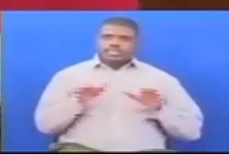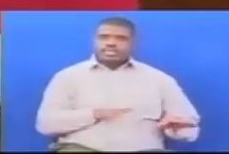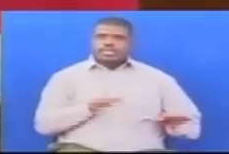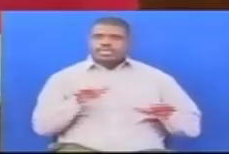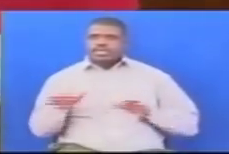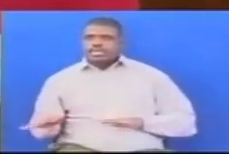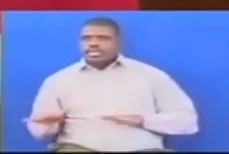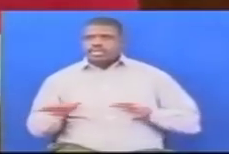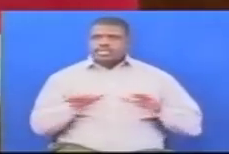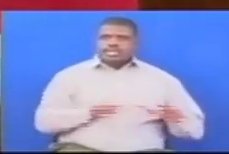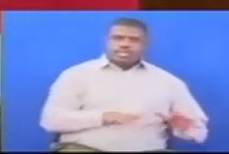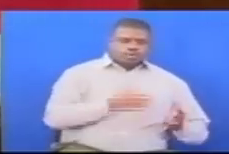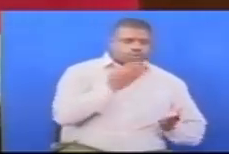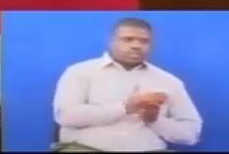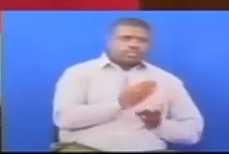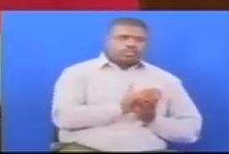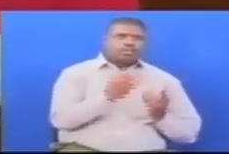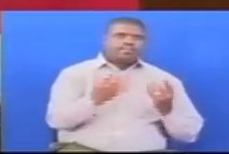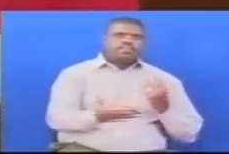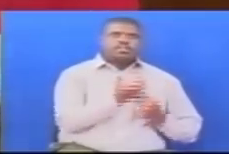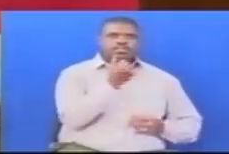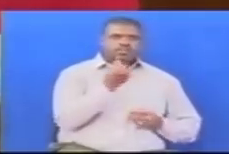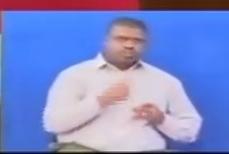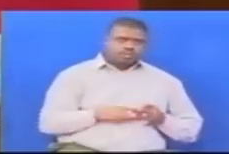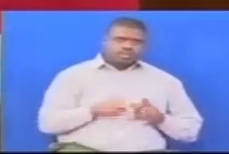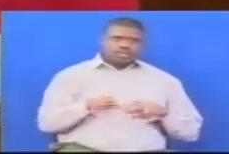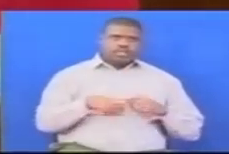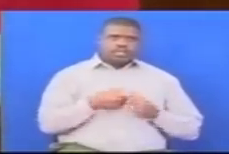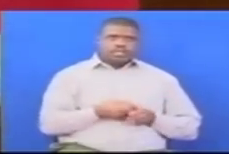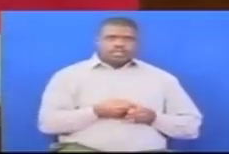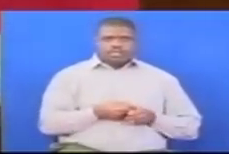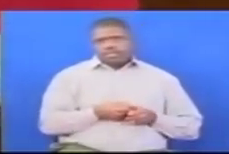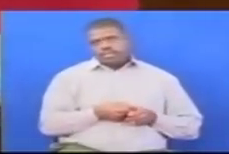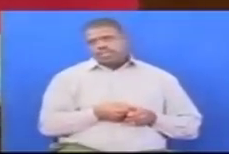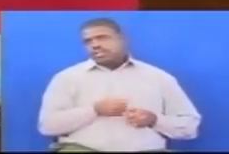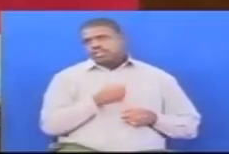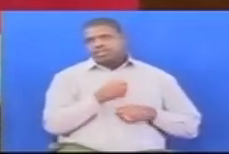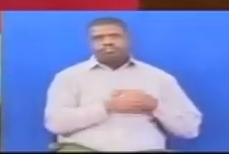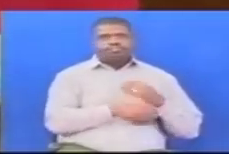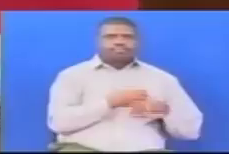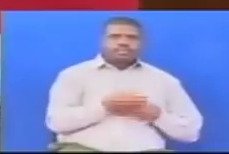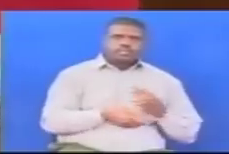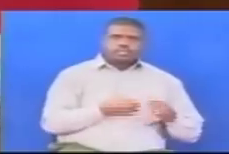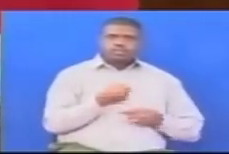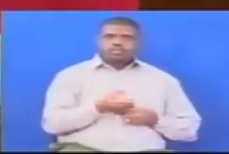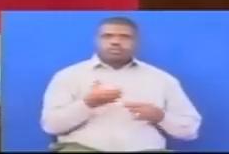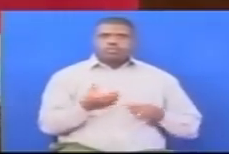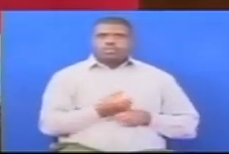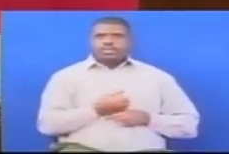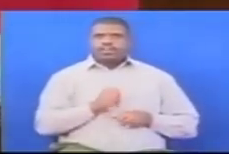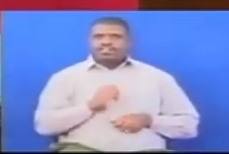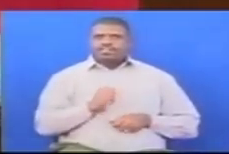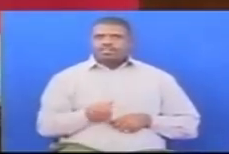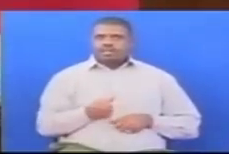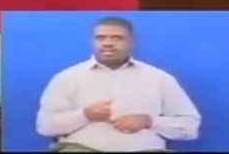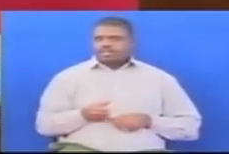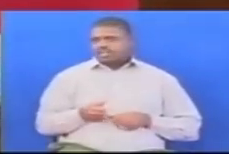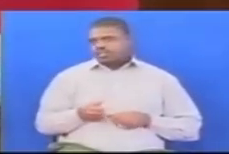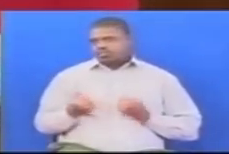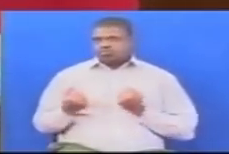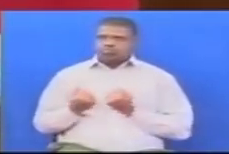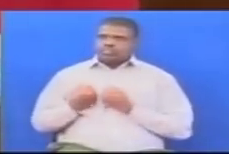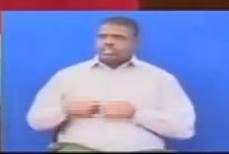kwamba tunafanikiwa. Lakini prosija ndogo tu ya kupata vibali vya kutekeleza